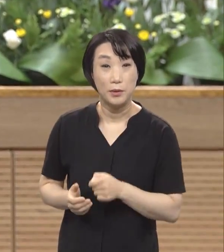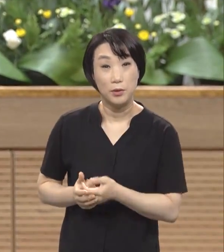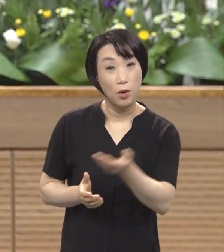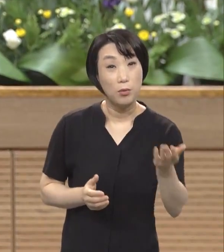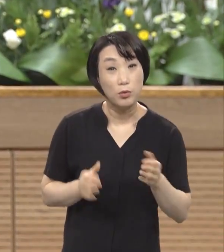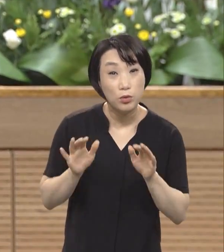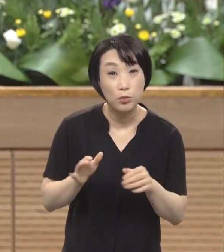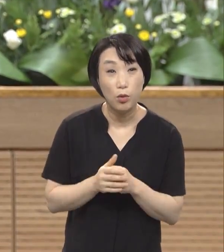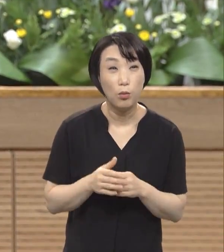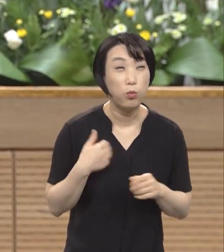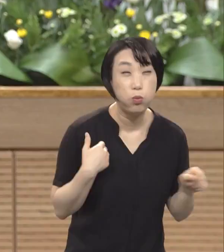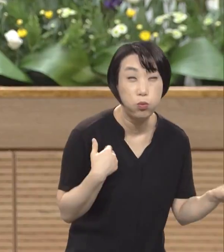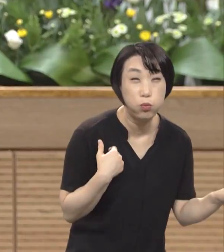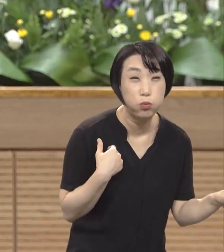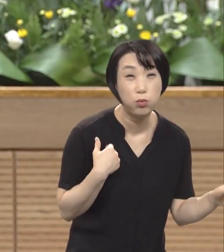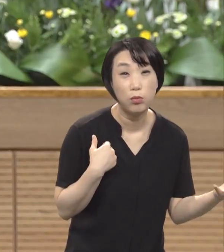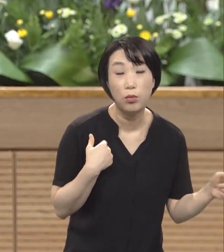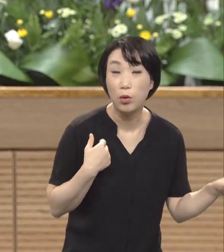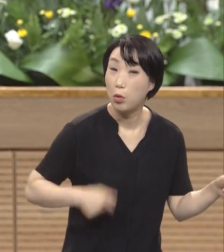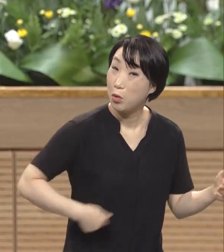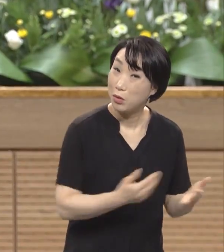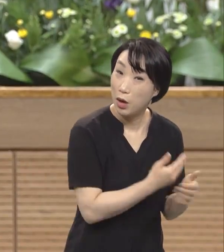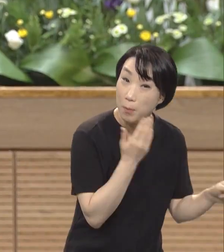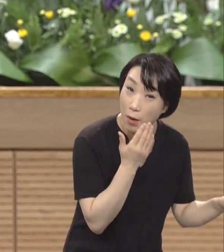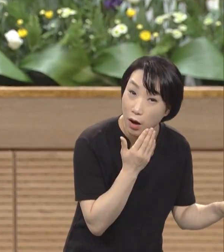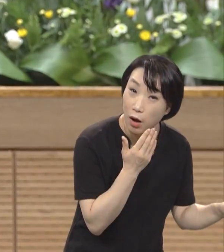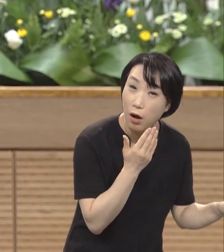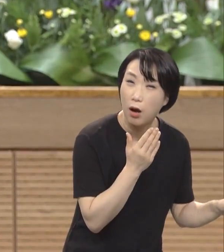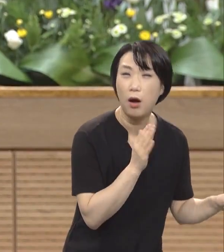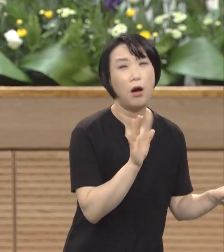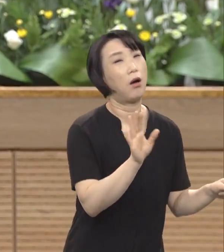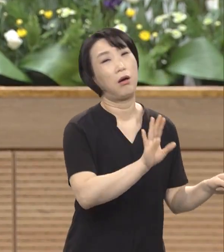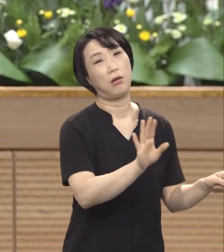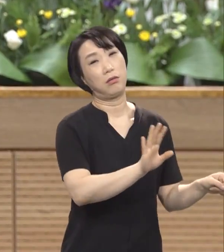그럼 모르는 사람이 회개하겠어요?